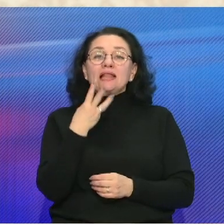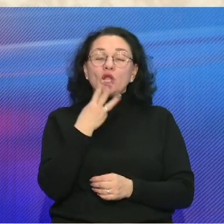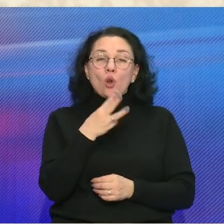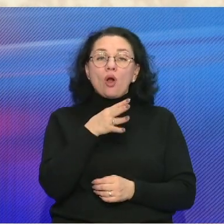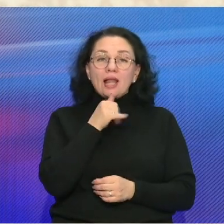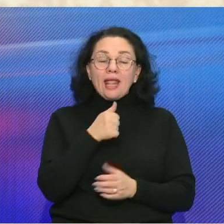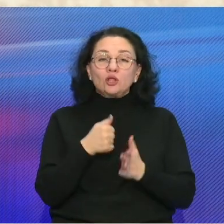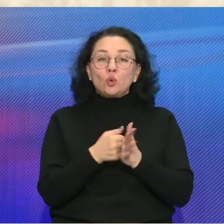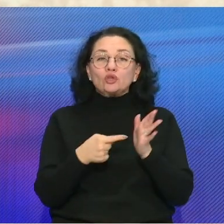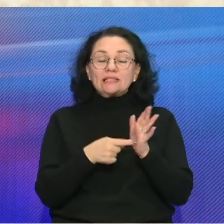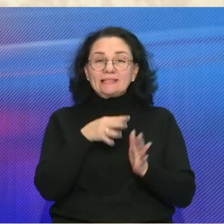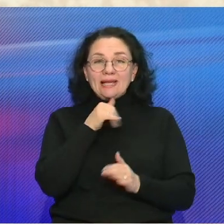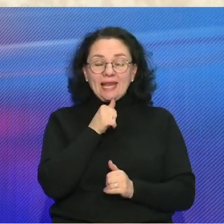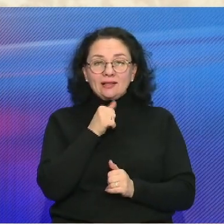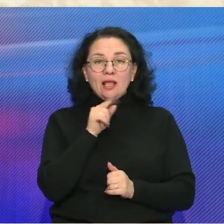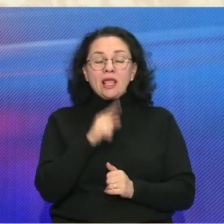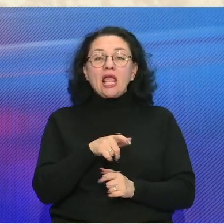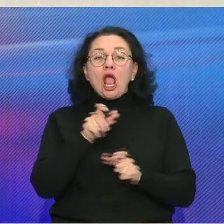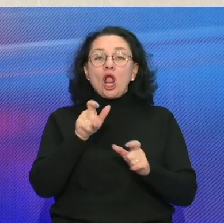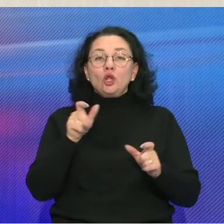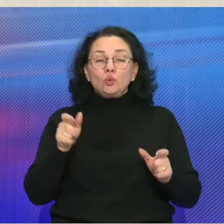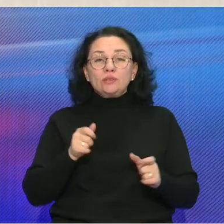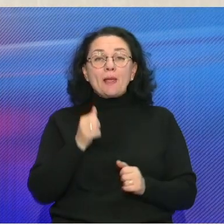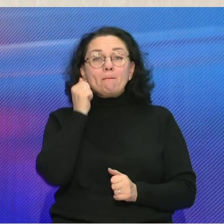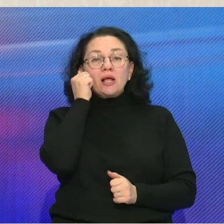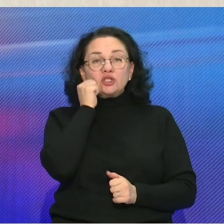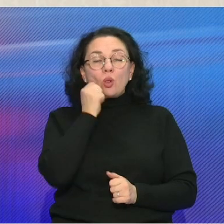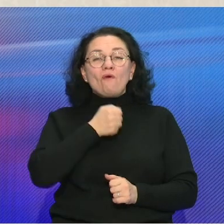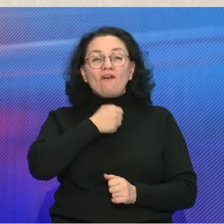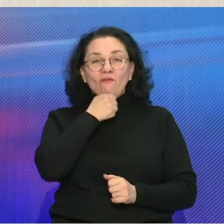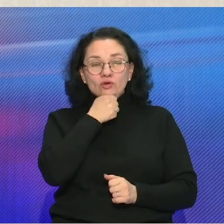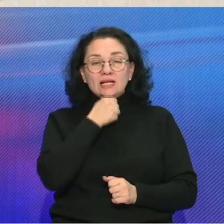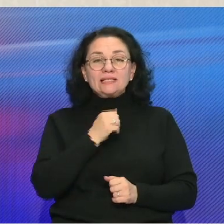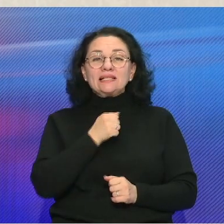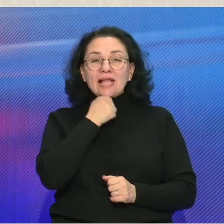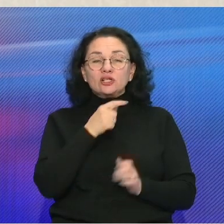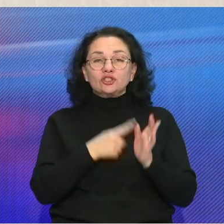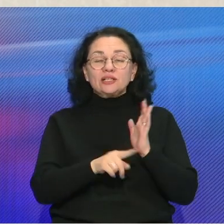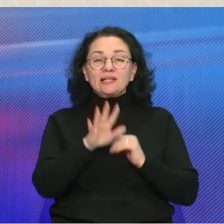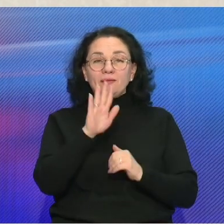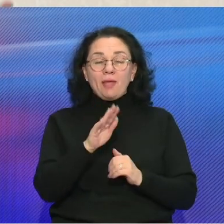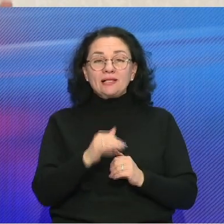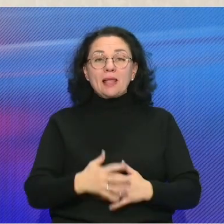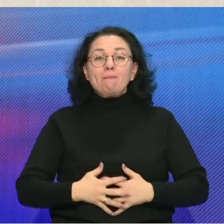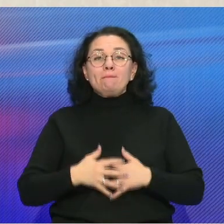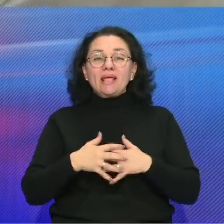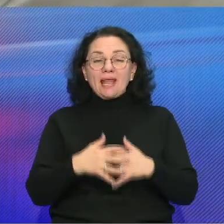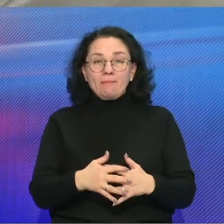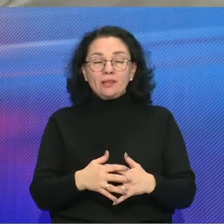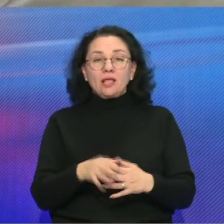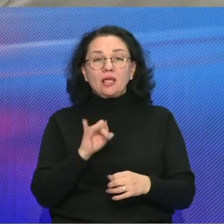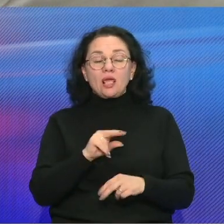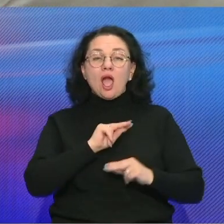и иммунодефицитным станом, громадяне старейшие за 65, тяжарные, представники певных профессий, у першую